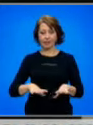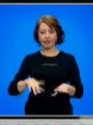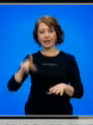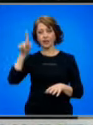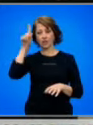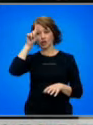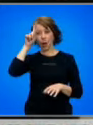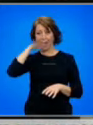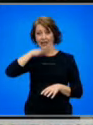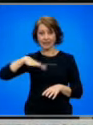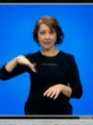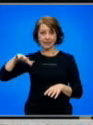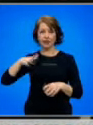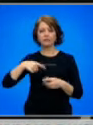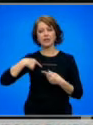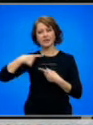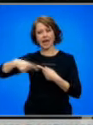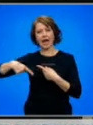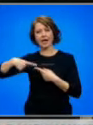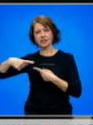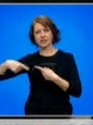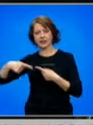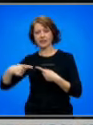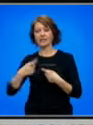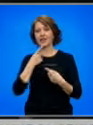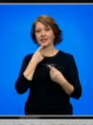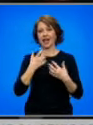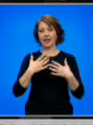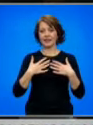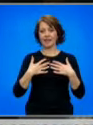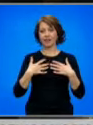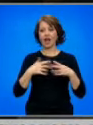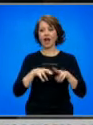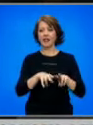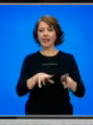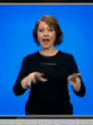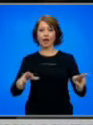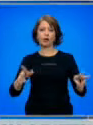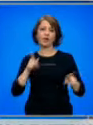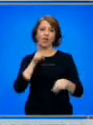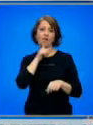се развива, да процъфтява и да благоденства нашия народ в мир, радост и единомислие.